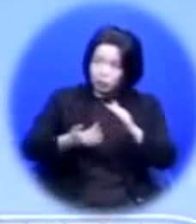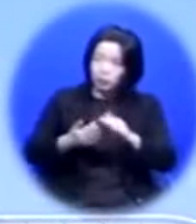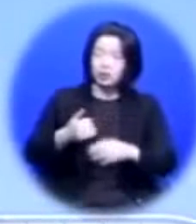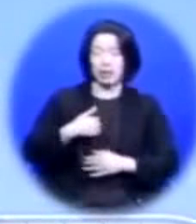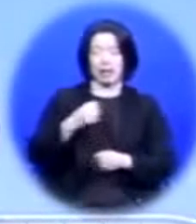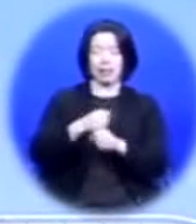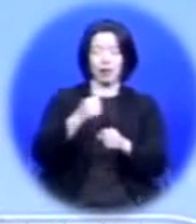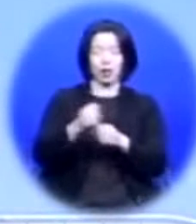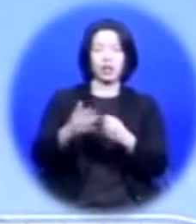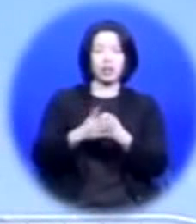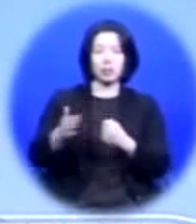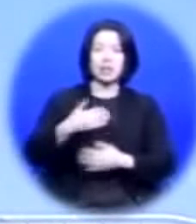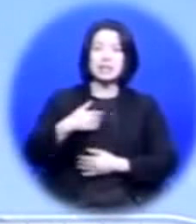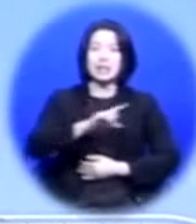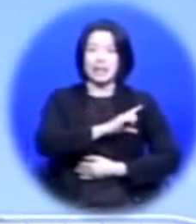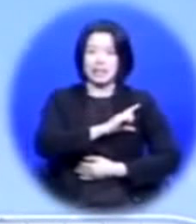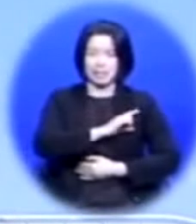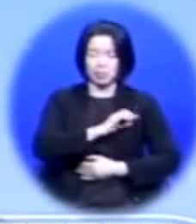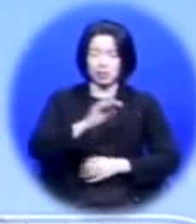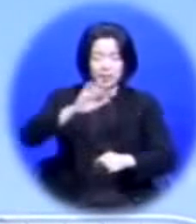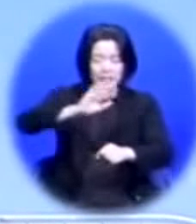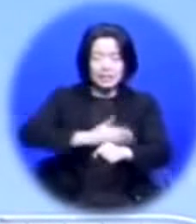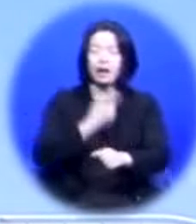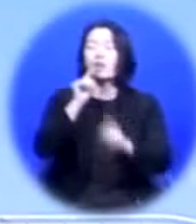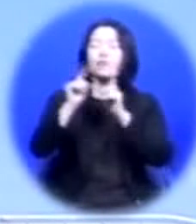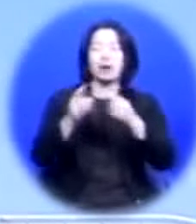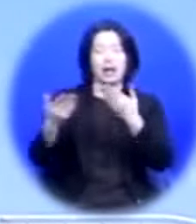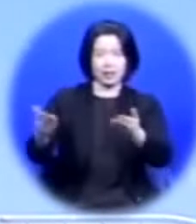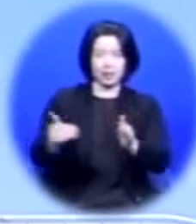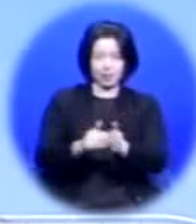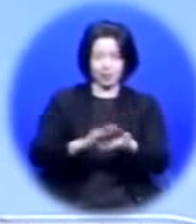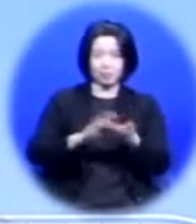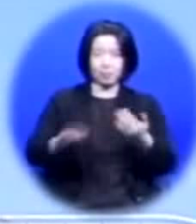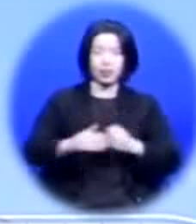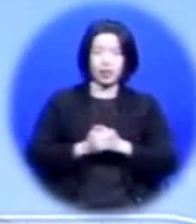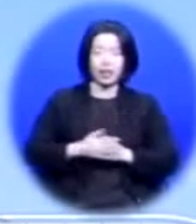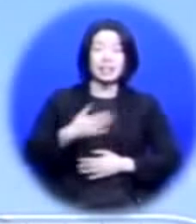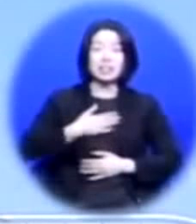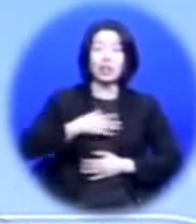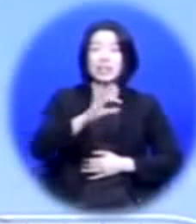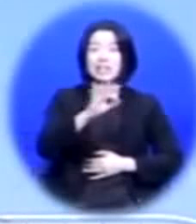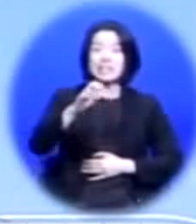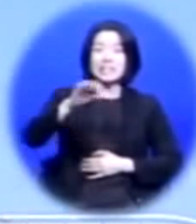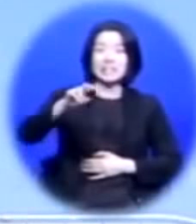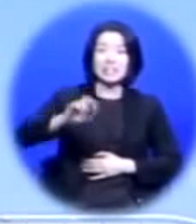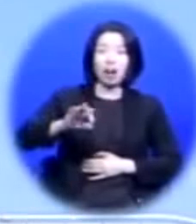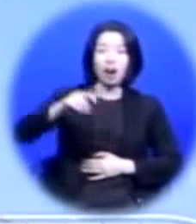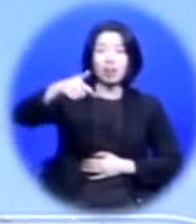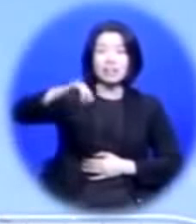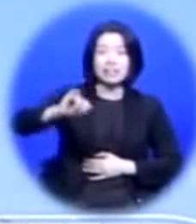당황해서 제 이름을 깜빡 잘못 말했습니다 저는이 연기입니다